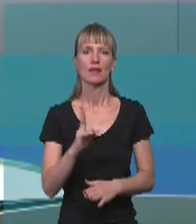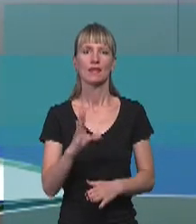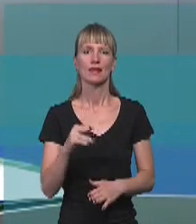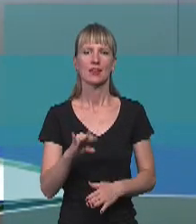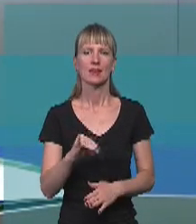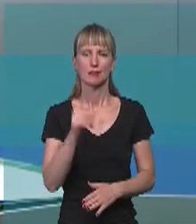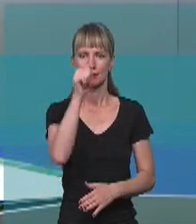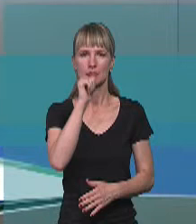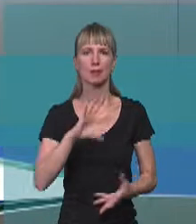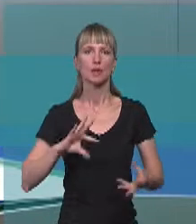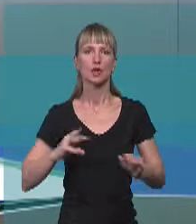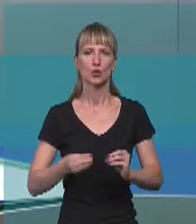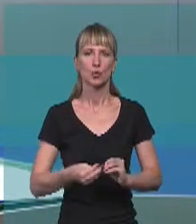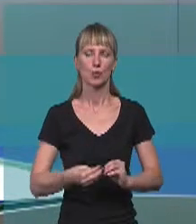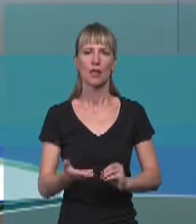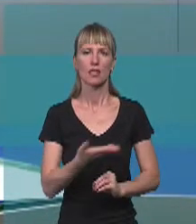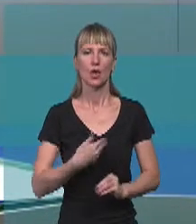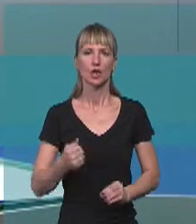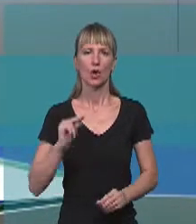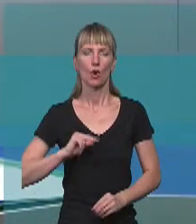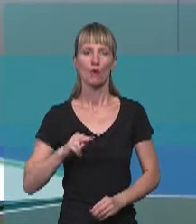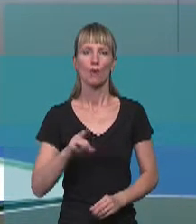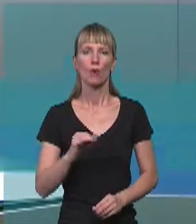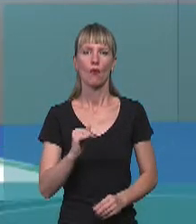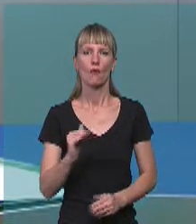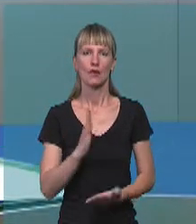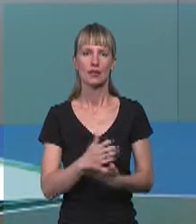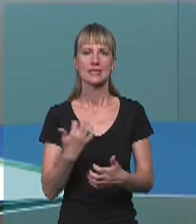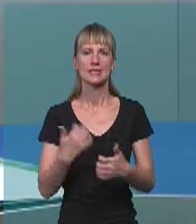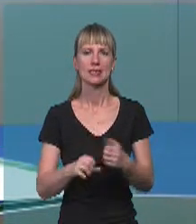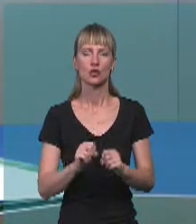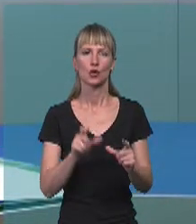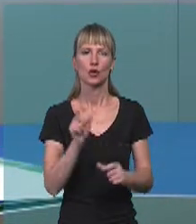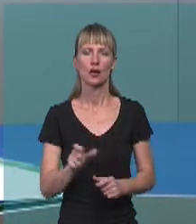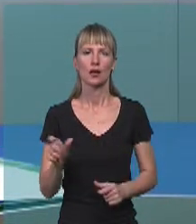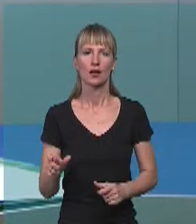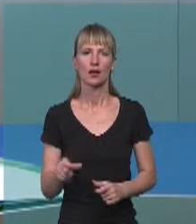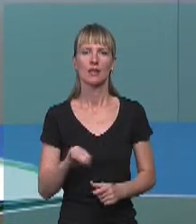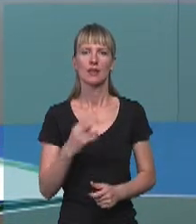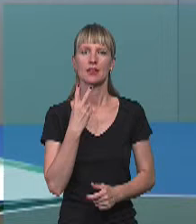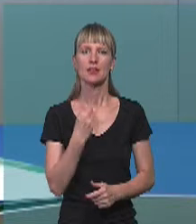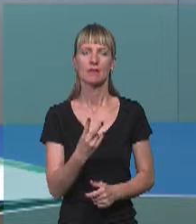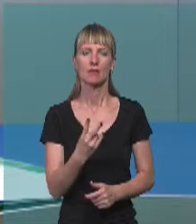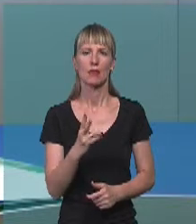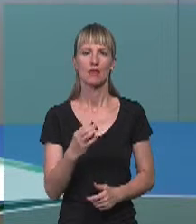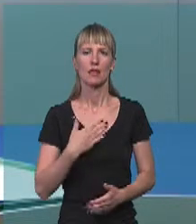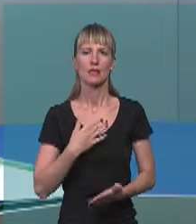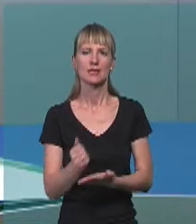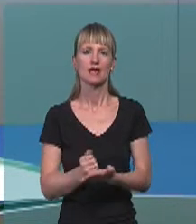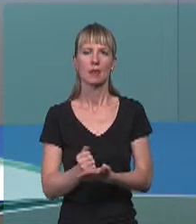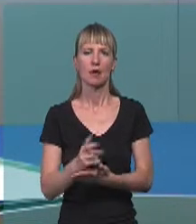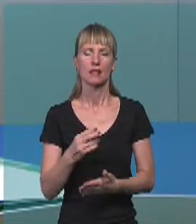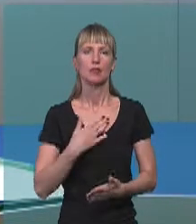місяці підсумки нашої роботи профорієнтаційної серед школярів і дивимося на наші резерви, на